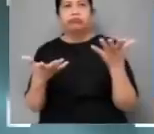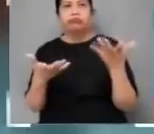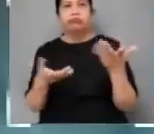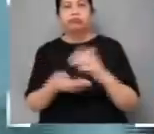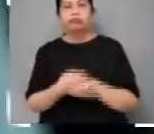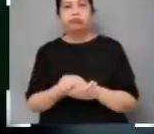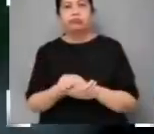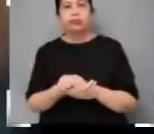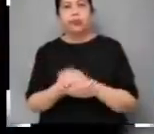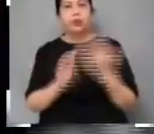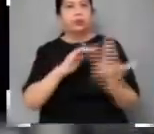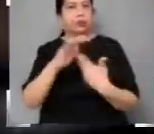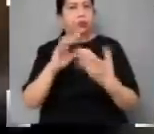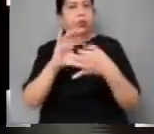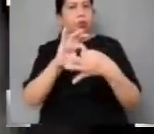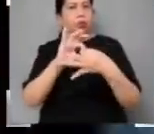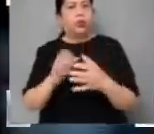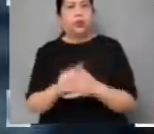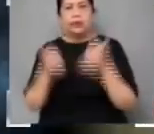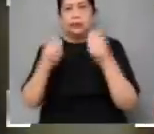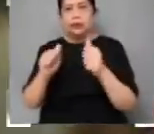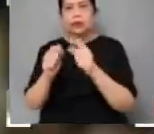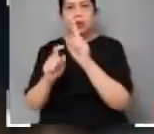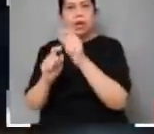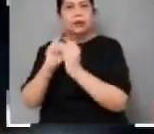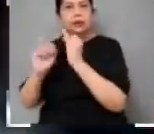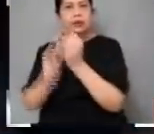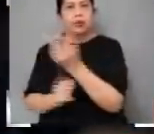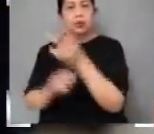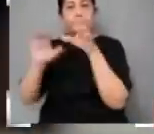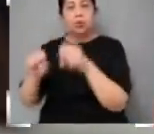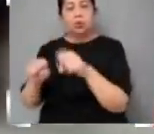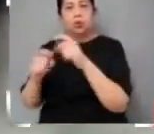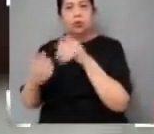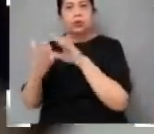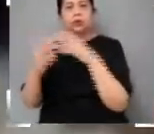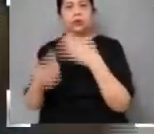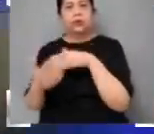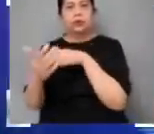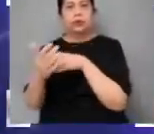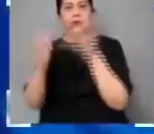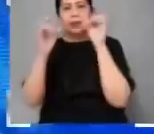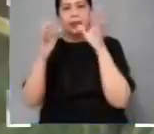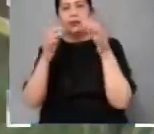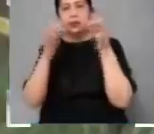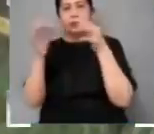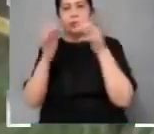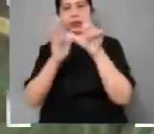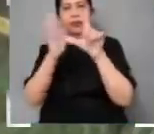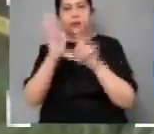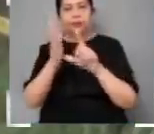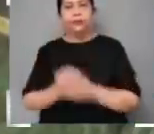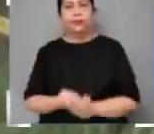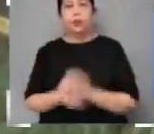cohorts. Sinisikap pa rin namin makuha ang panig ng dalawang inaresto na naharap sa reklamong paglibag sa Dangerous Drugs Act. Tuloy-tuloy yung